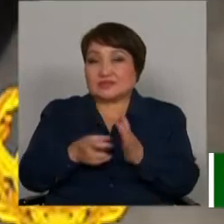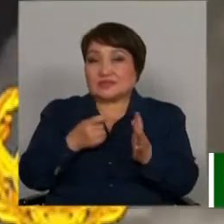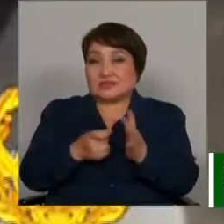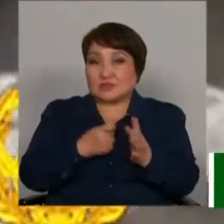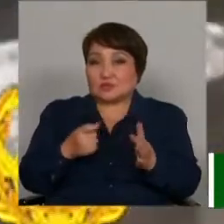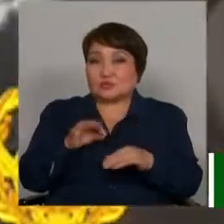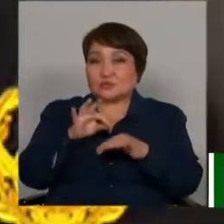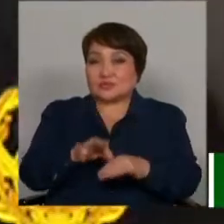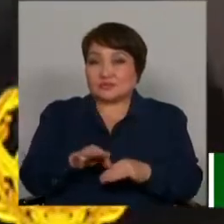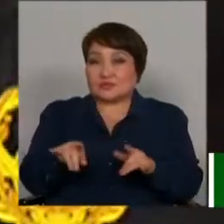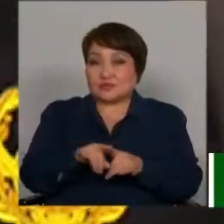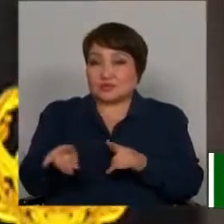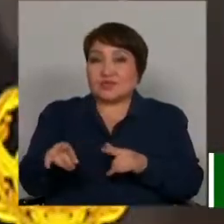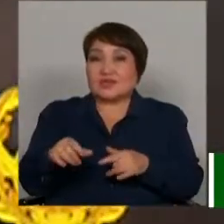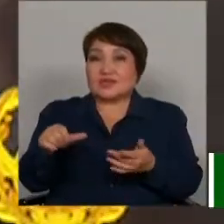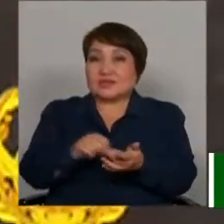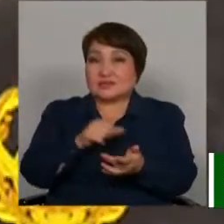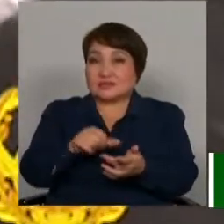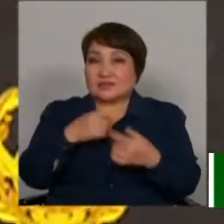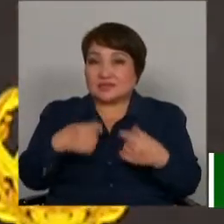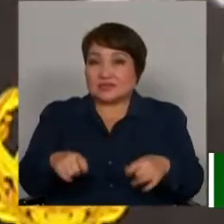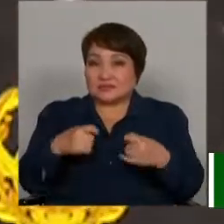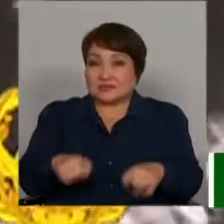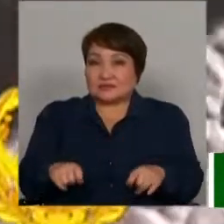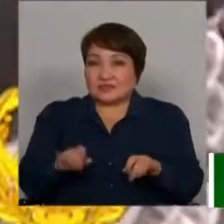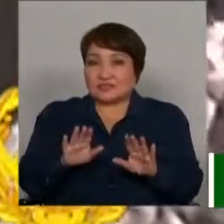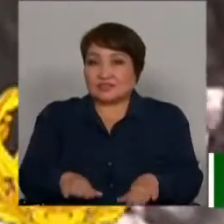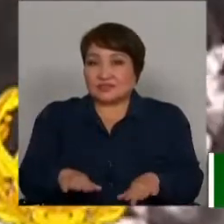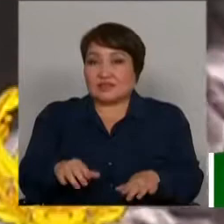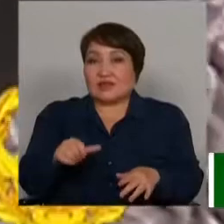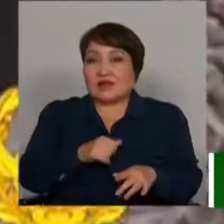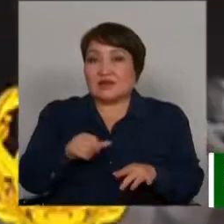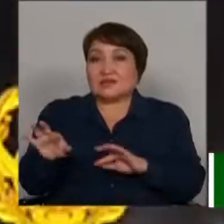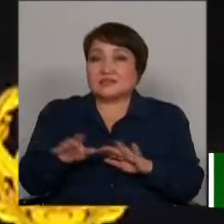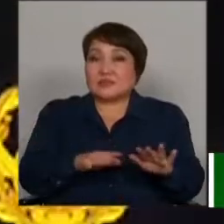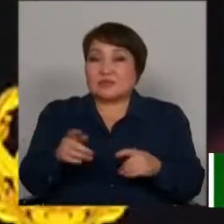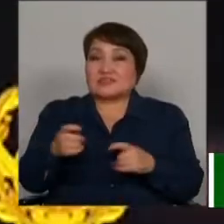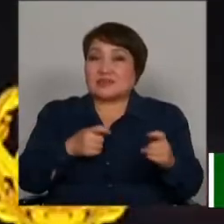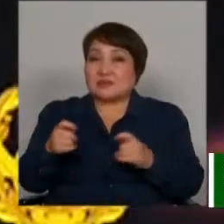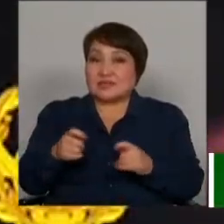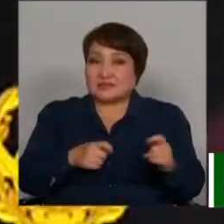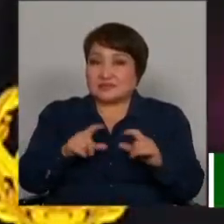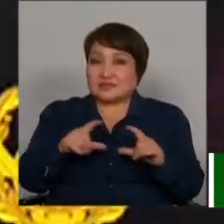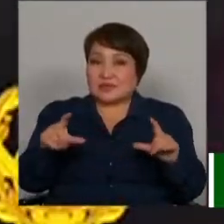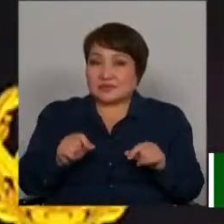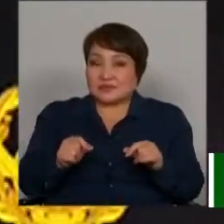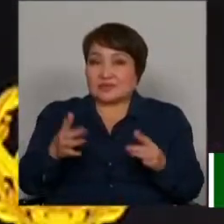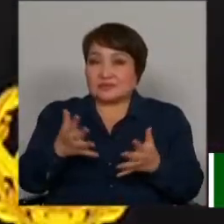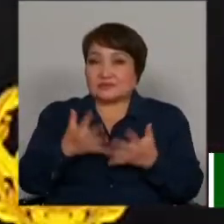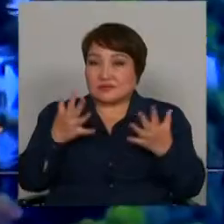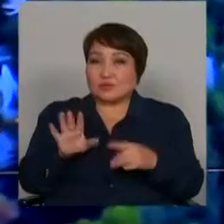кетейін, синтетика сататын жерді есірткі бизнесіне қарсы іс-қимыл басқармасының қызметкерлері анықтап көзін жойды.